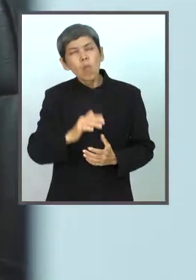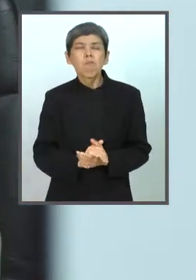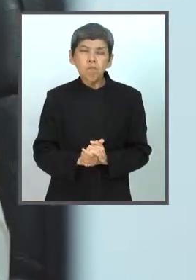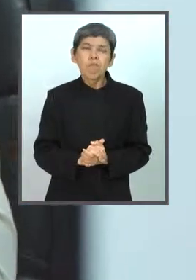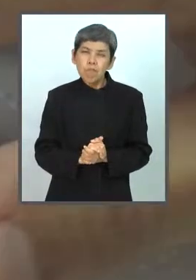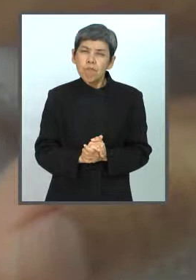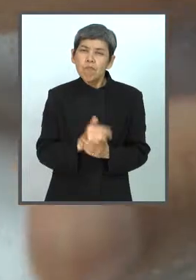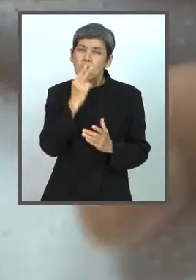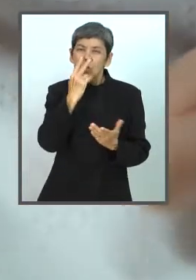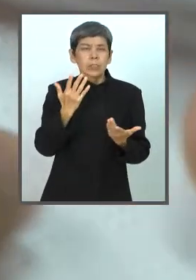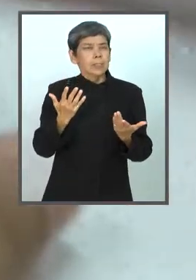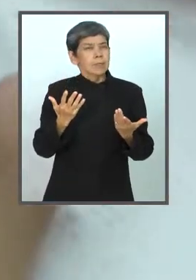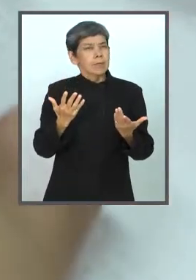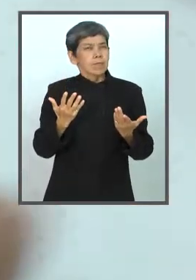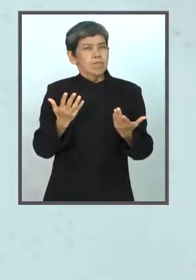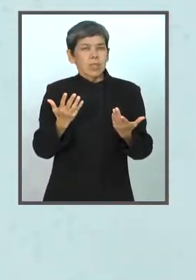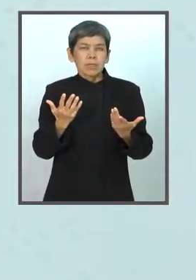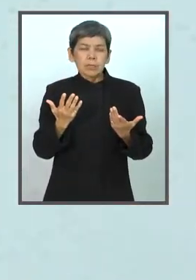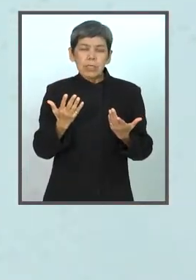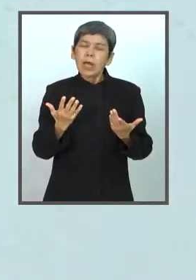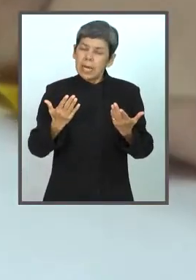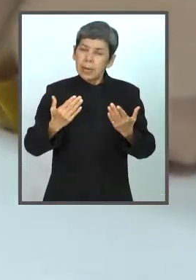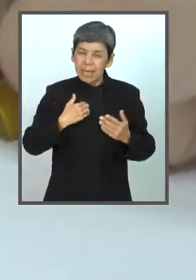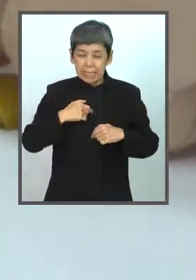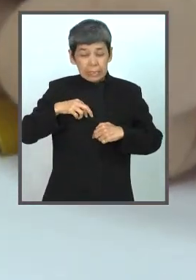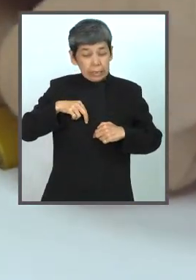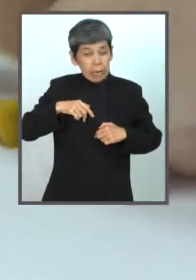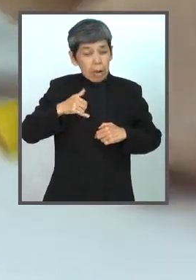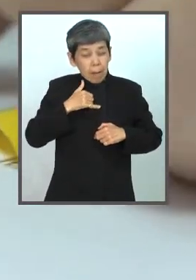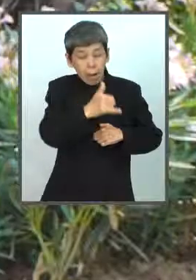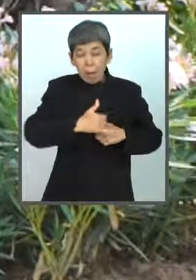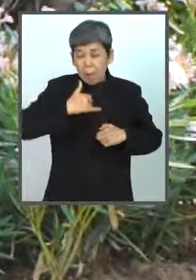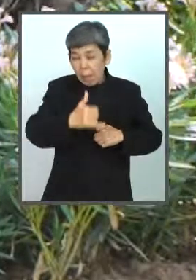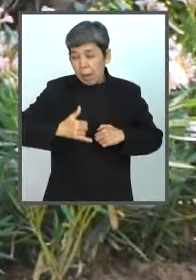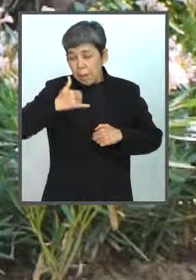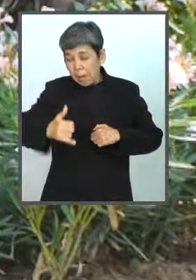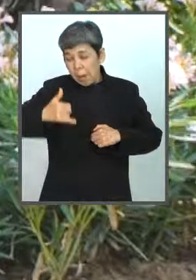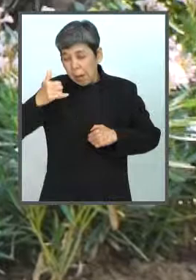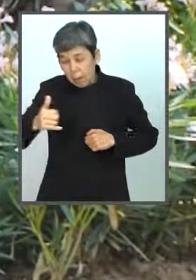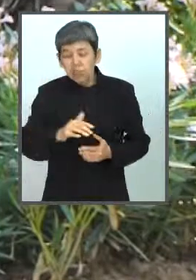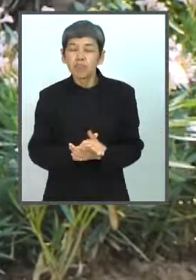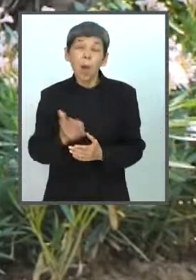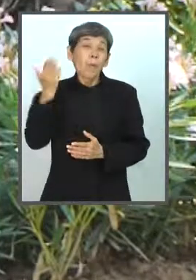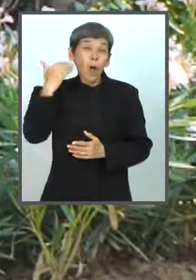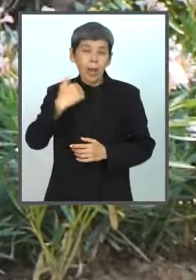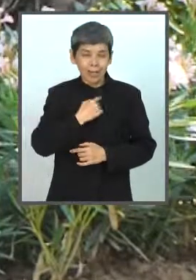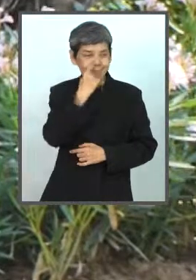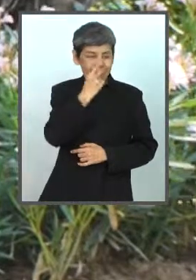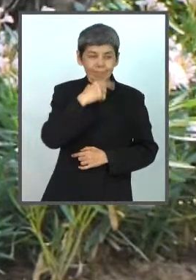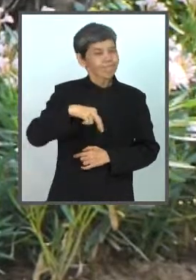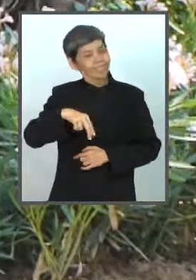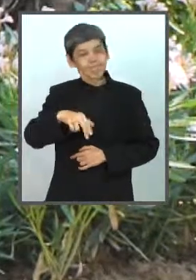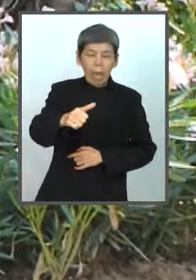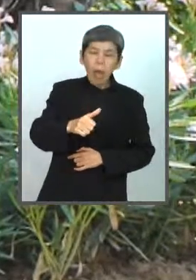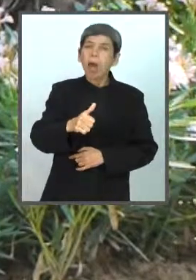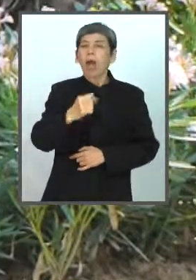กับมันจะไม่เหมือนเดิมการเดินเหินไปตามที่ต่างๆเนี่ยค่ะซึ่งแต่ก่อนเราก็มองเห็น